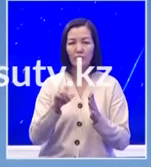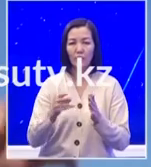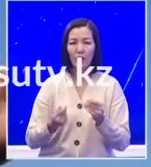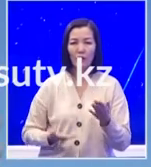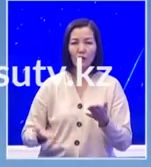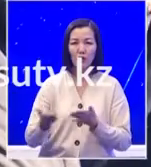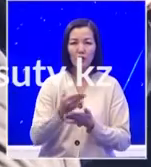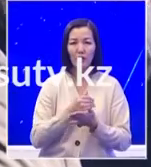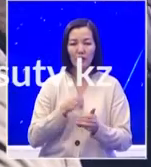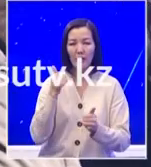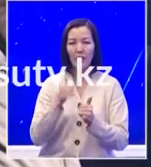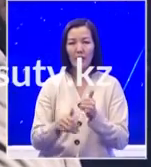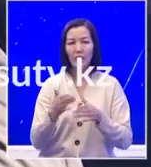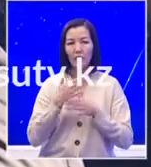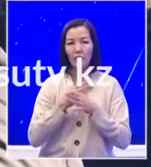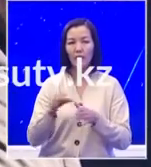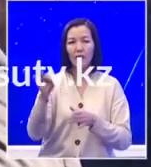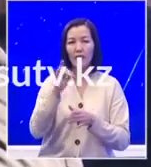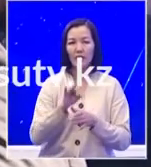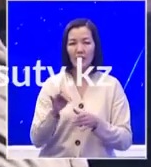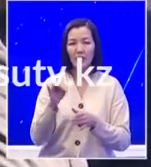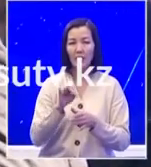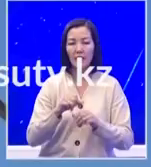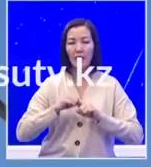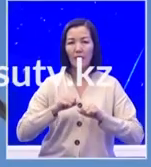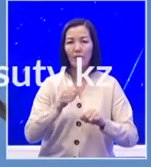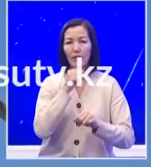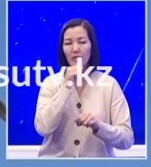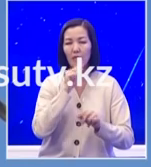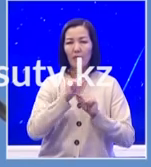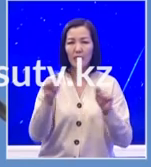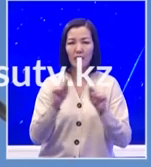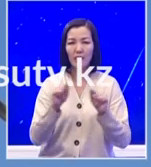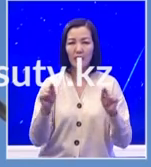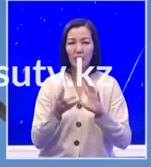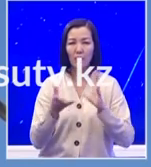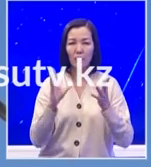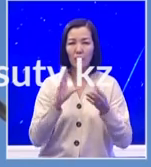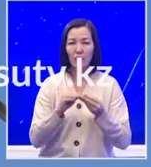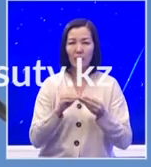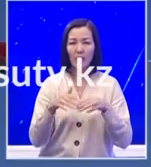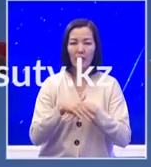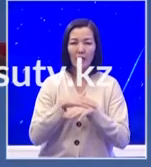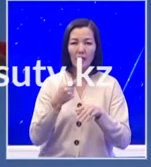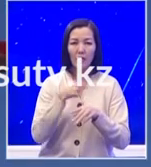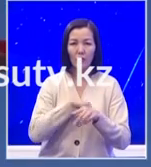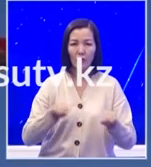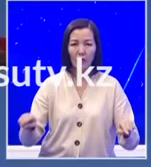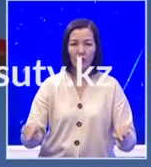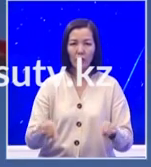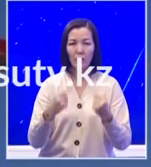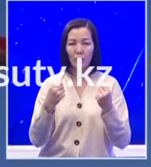жиналыпты. Әрбірі өз көмегін тарихты түгендеуге, батыр бабаны насихаттауға қорта келгенде, елді рухани жаңғыртуға